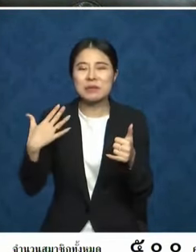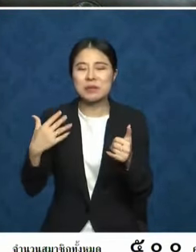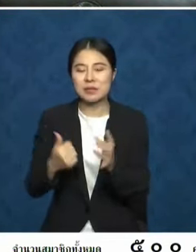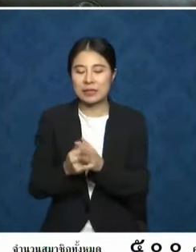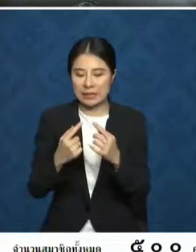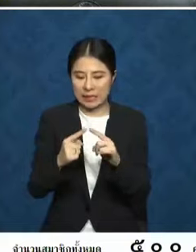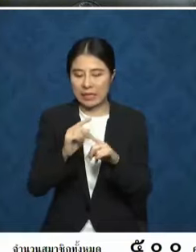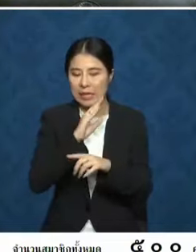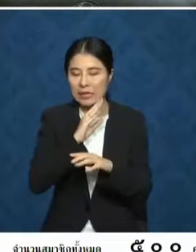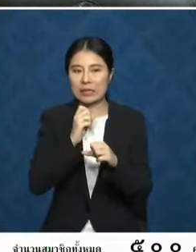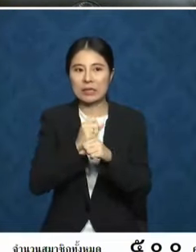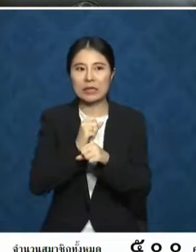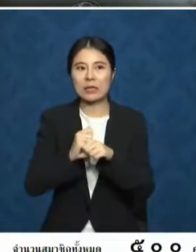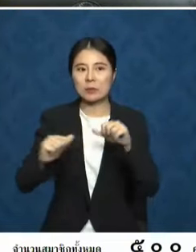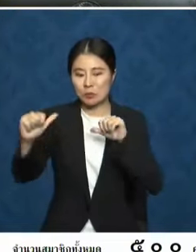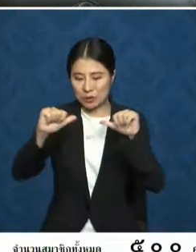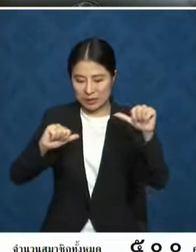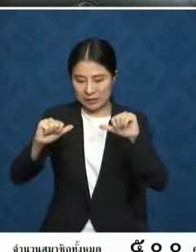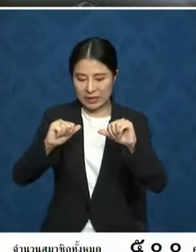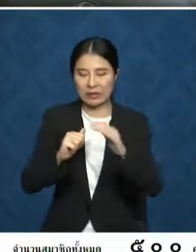เก้าหน้าบนพื้ฐานทสำคัญครั ขบคุณ